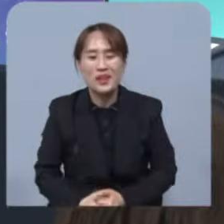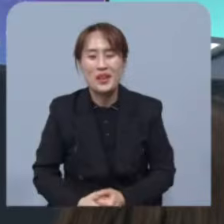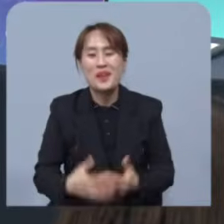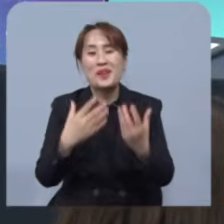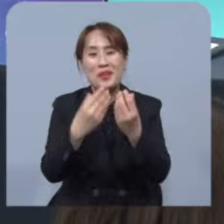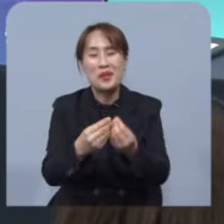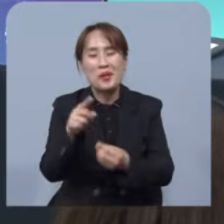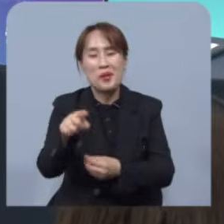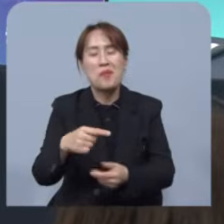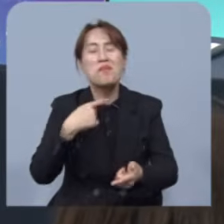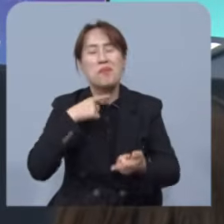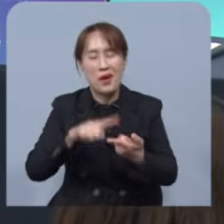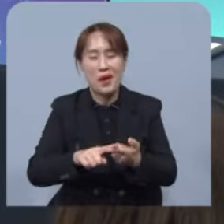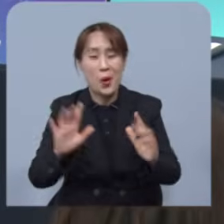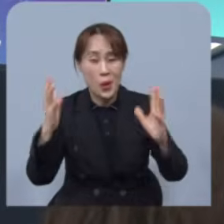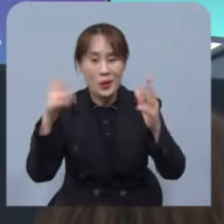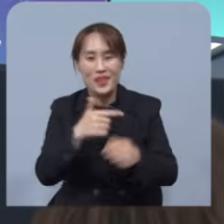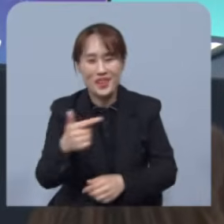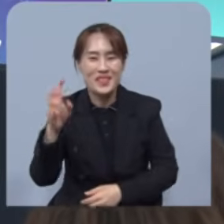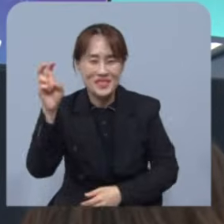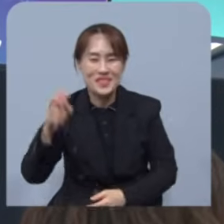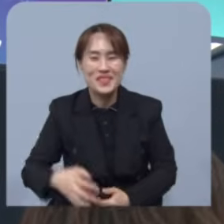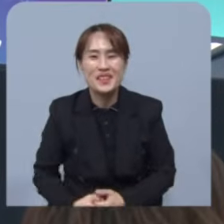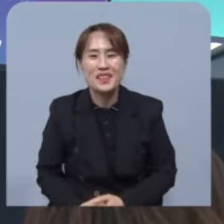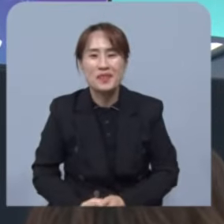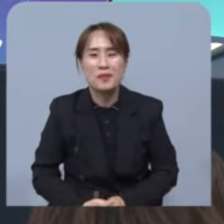내용이 상당히 우리 마음에 들었던가 봐요.